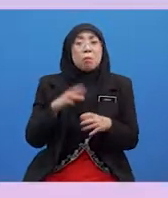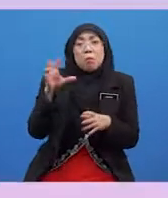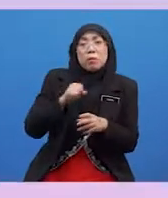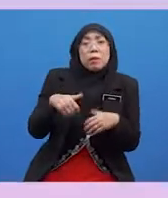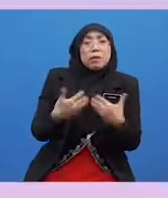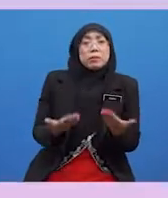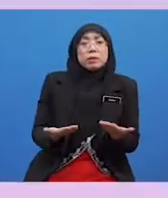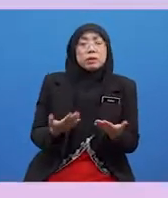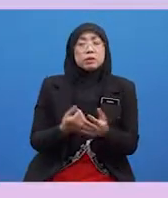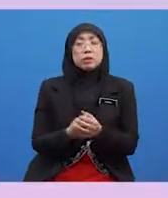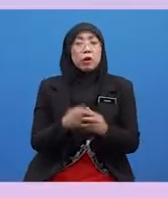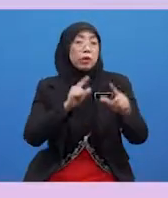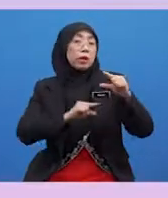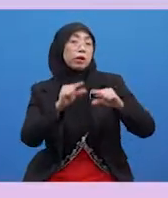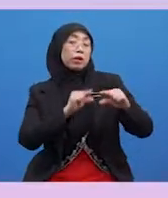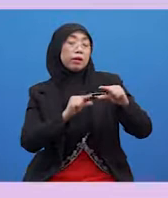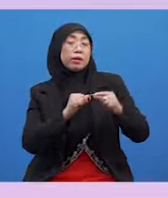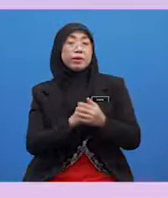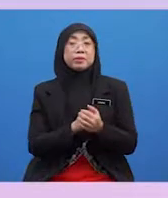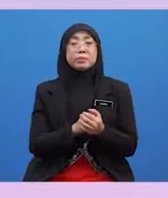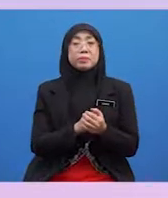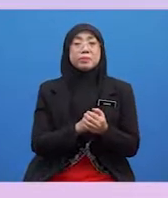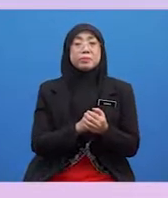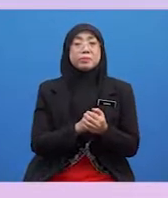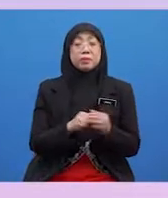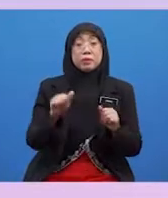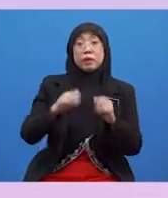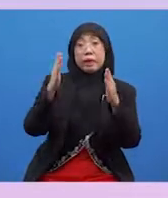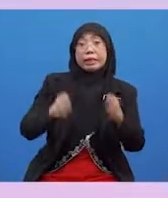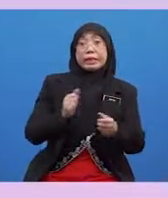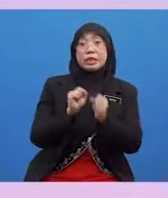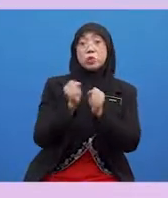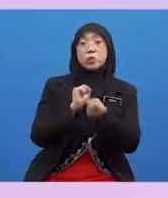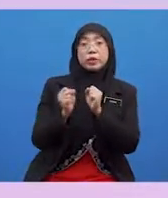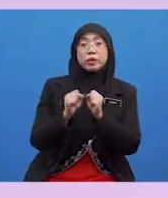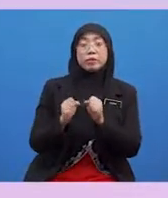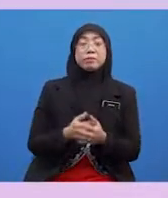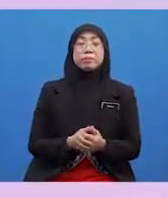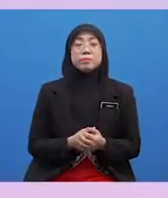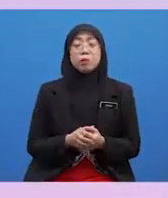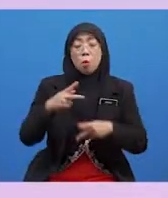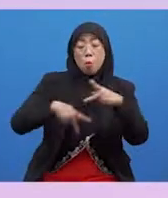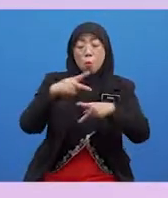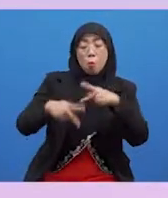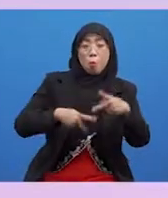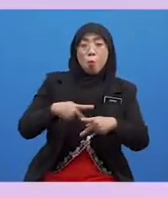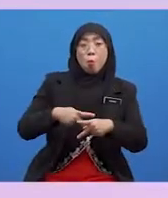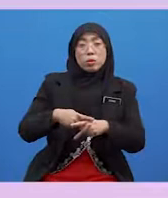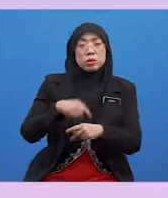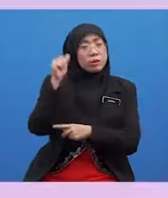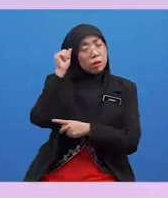performance manusia atau atlet dan gayanya serta proses yang mengarahkan bentuk perlakuan yang